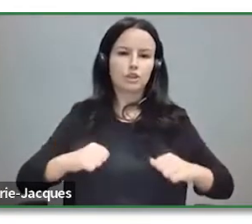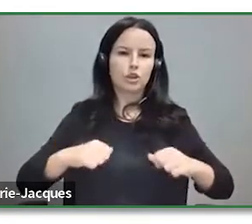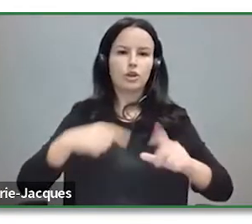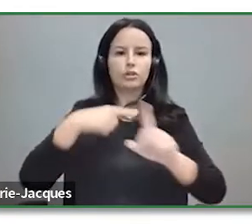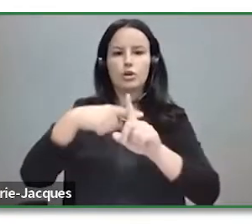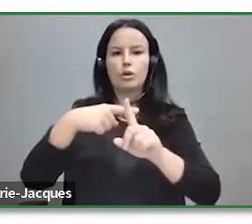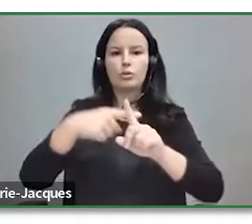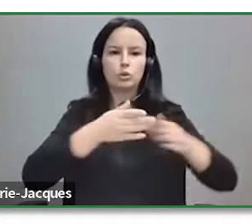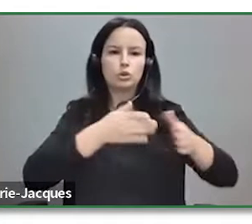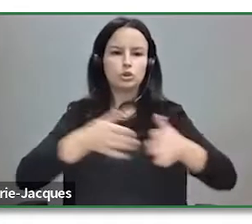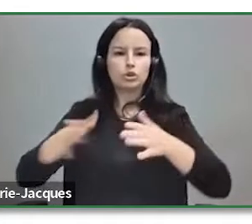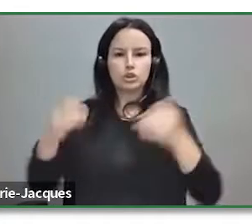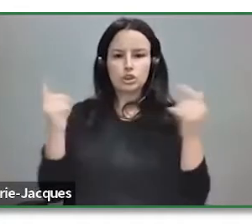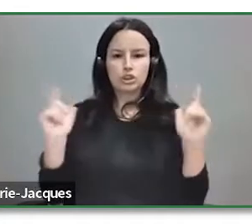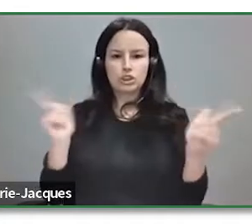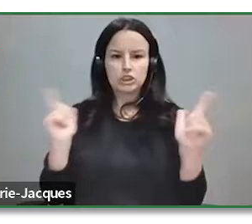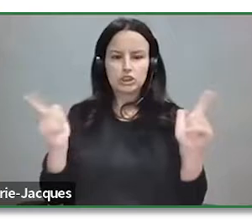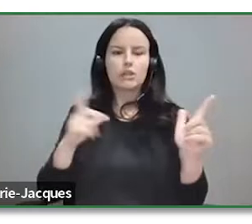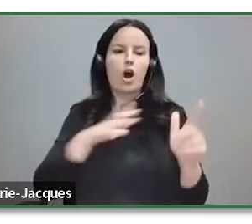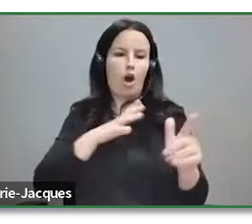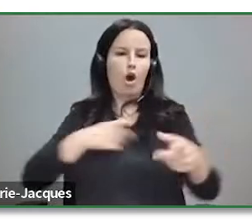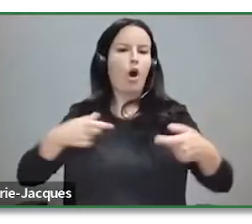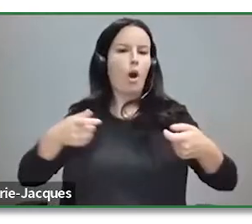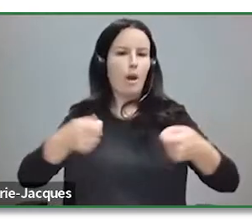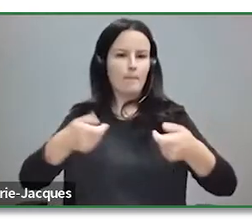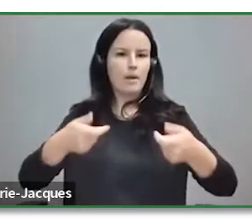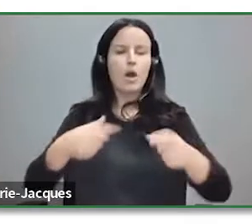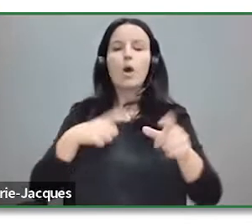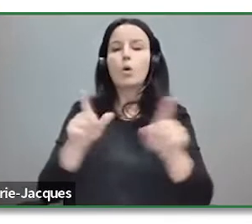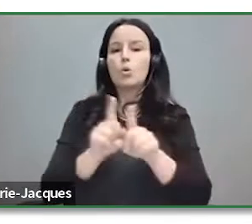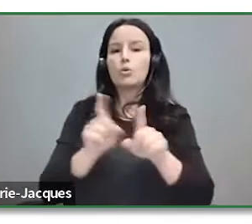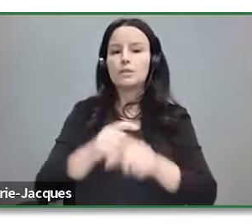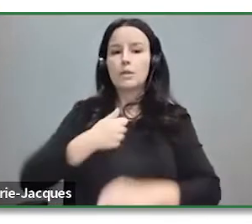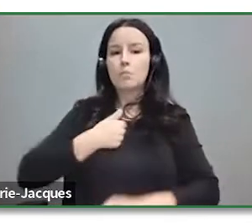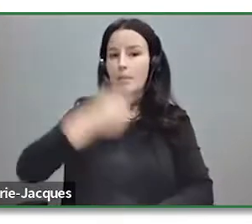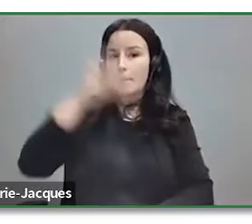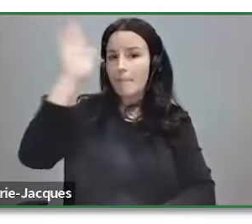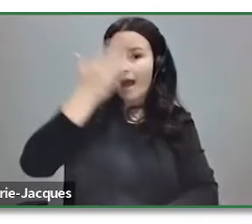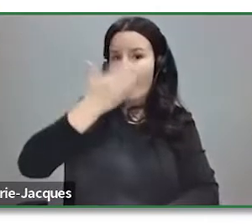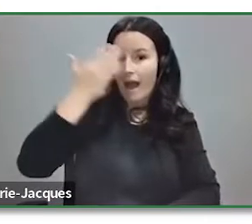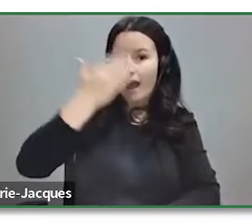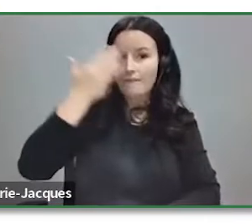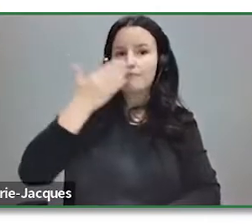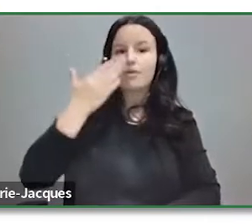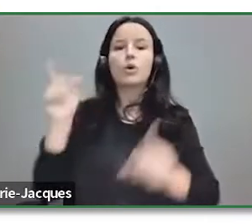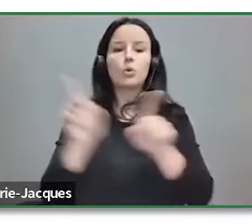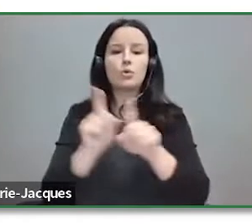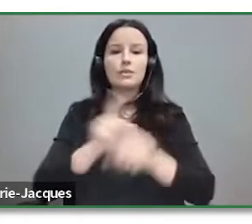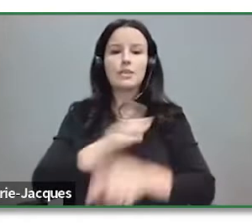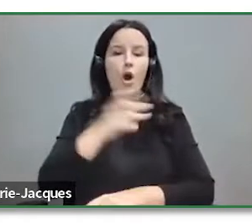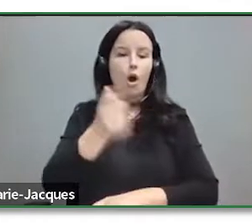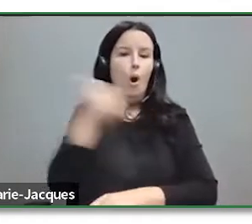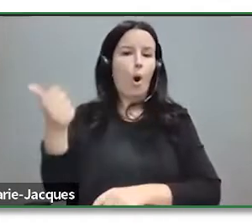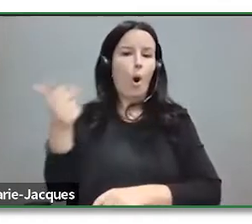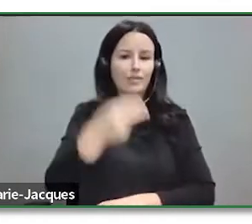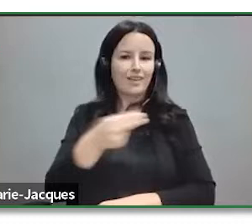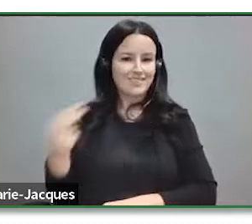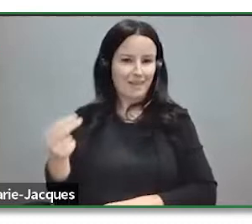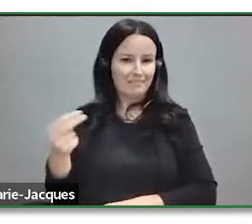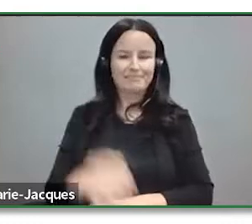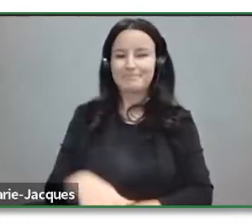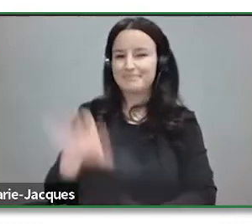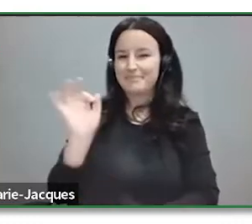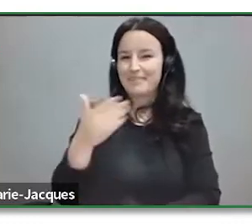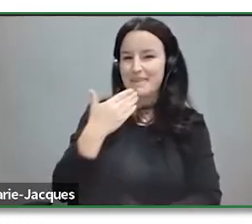dans ma chaise roulante manuelle. Je suis également aveugle et j'ai d'autres handicaps. Merci, comme Laurie l'a